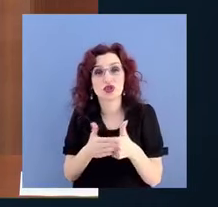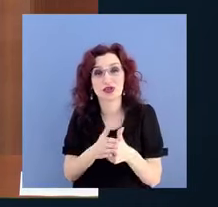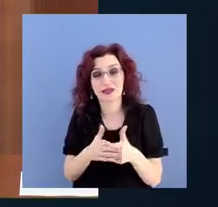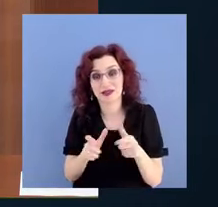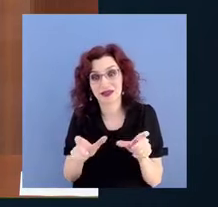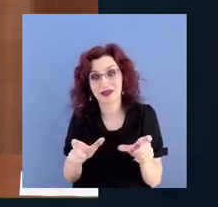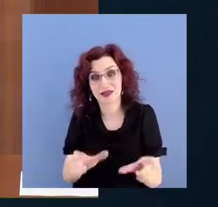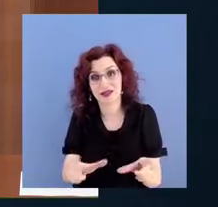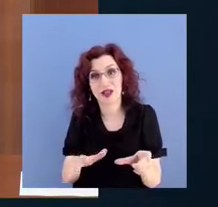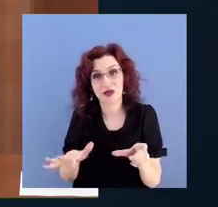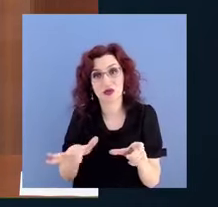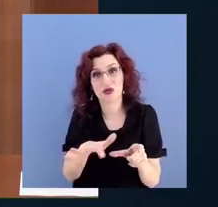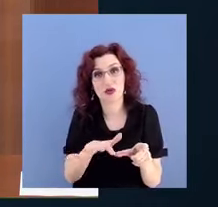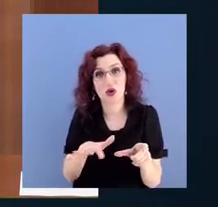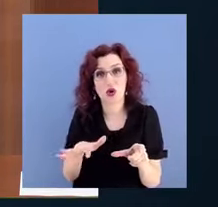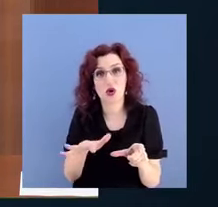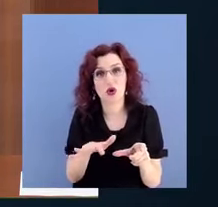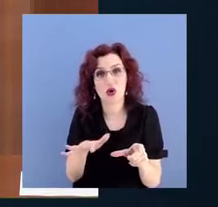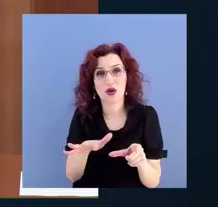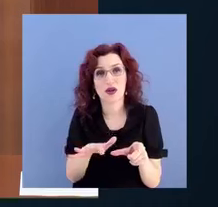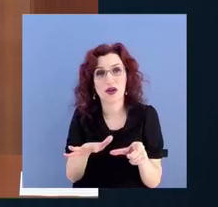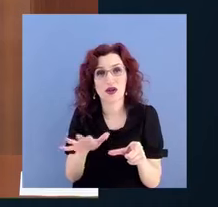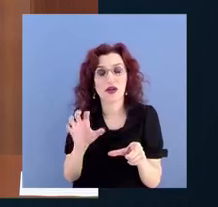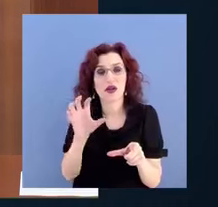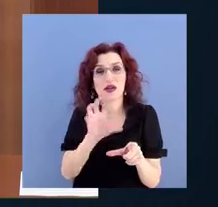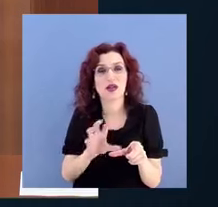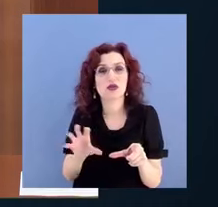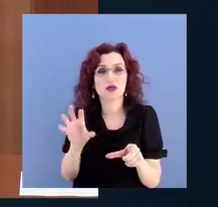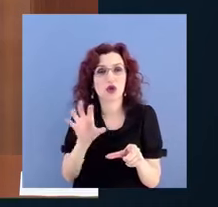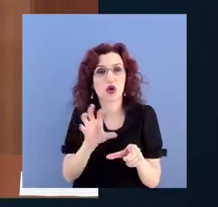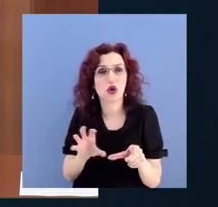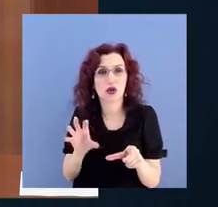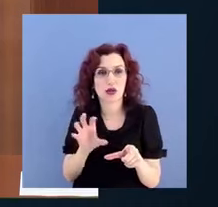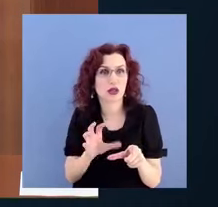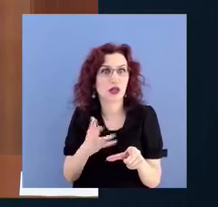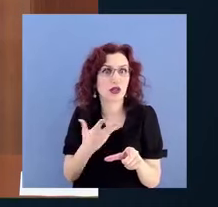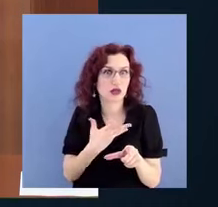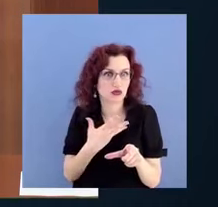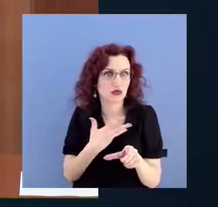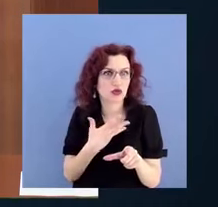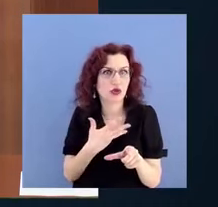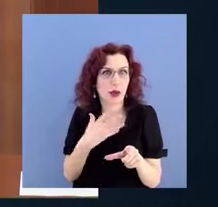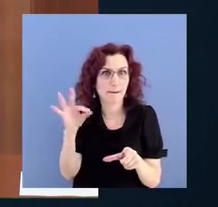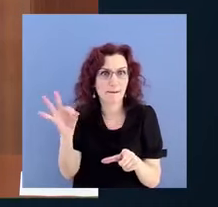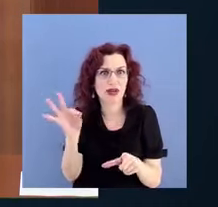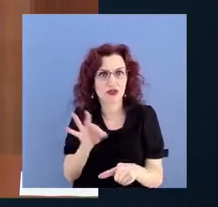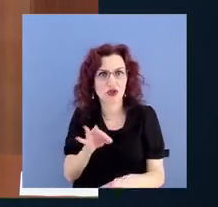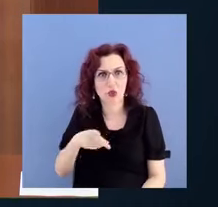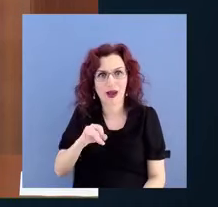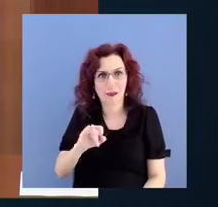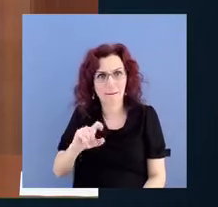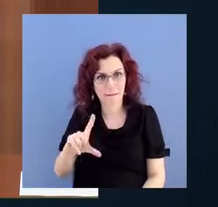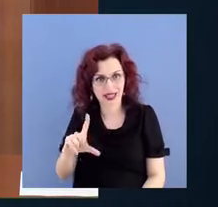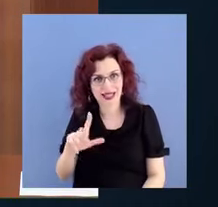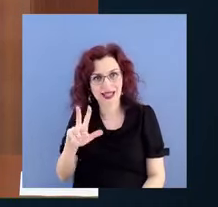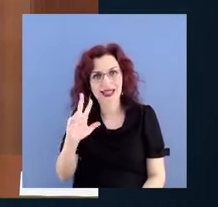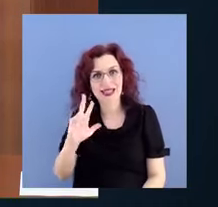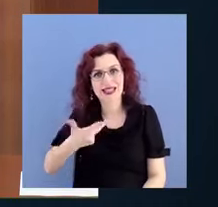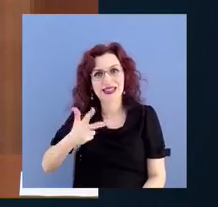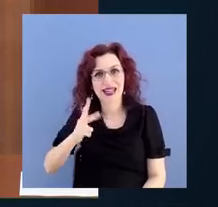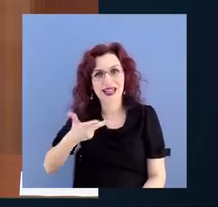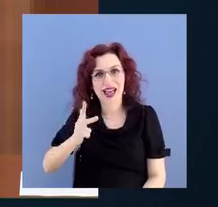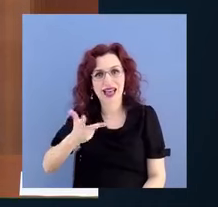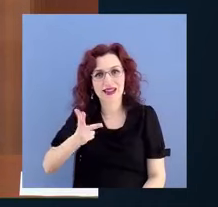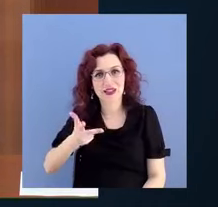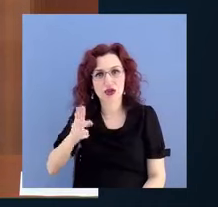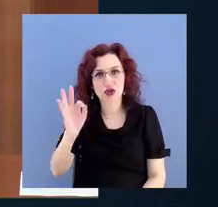determina solamente di diretto una percentuale di pil e che supera il 13 per cento se dovessimo aggiungere